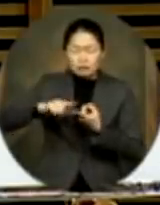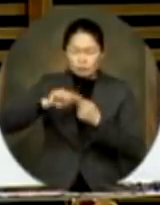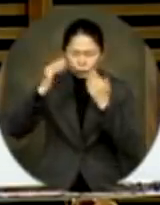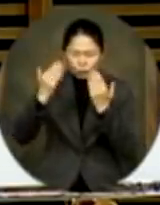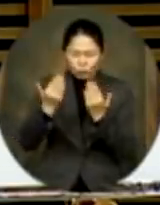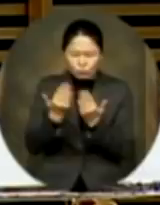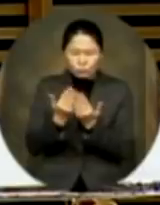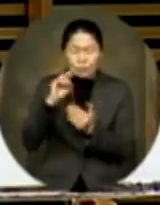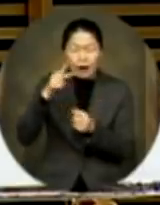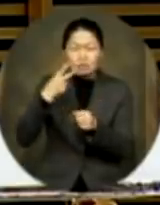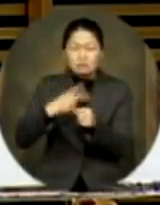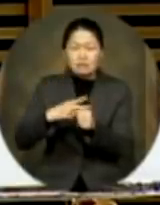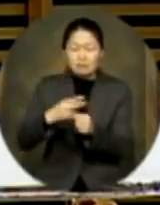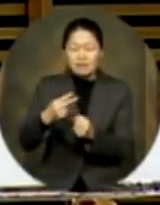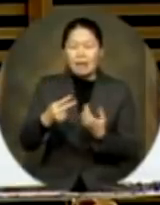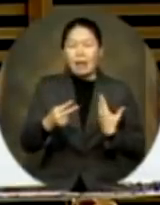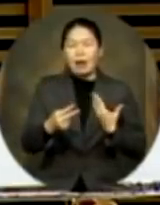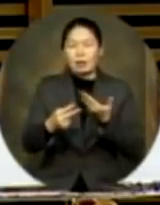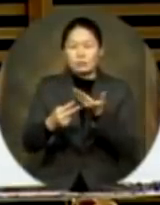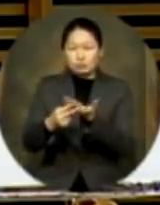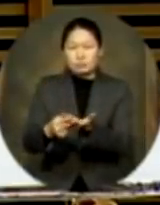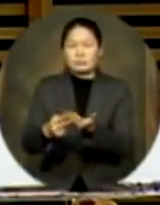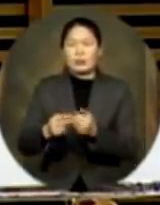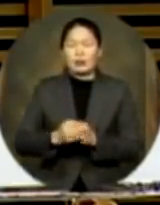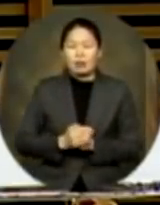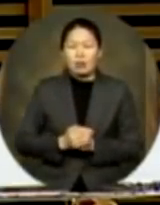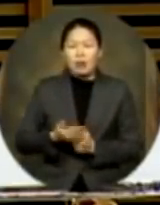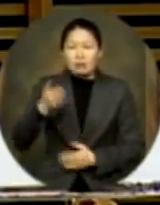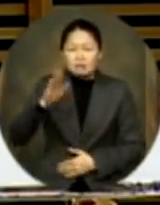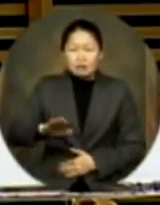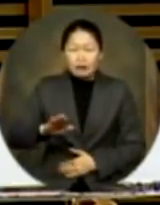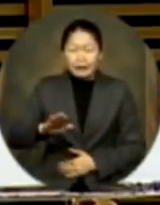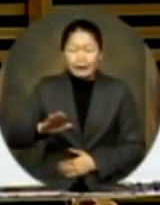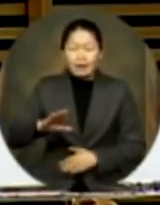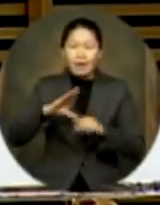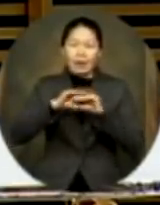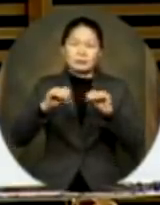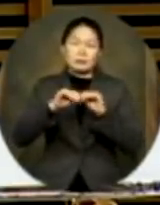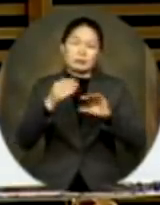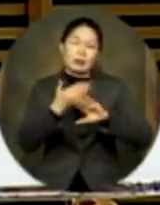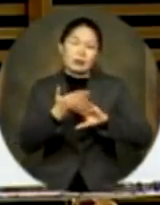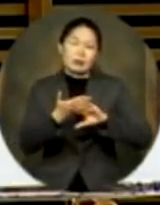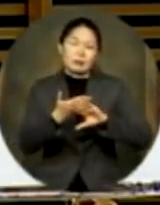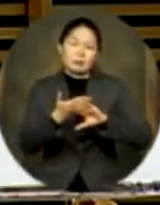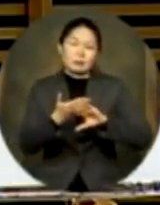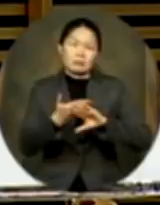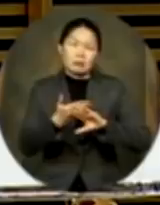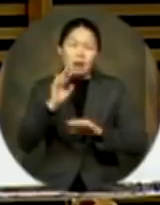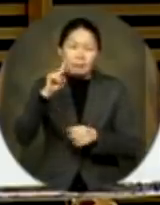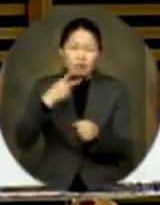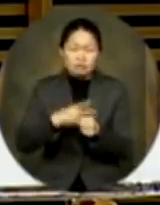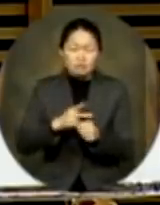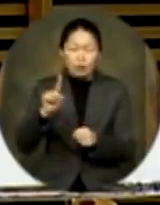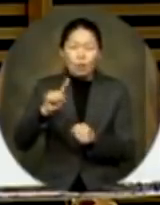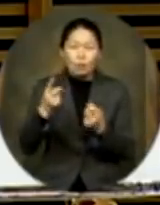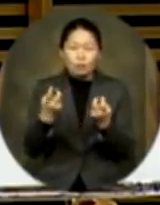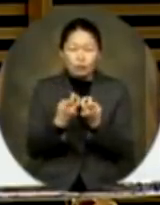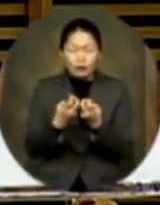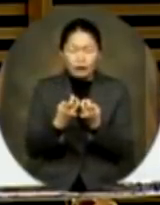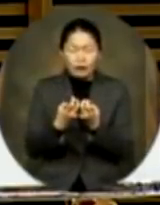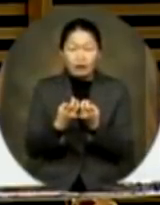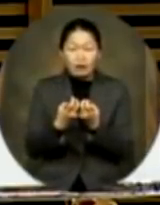산업 어리게 주셨어요 근데 해석이 달라요 사도 바울은 이를 어떻게 해서 했느냐